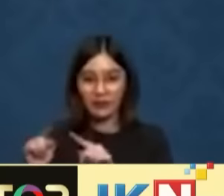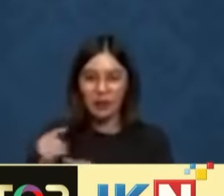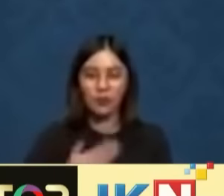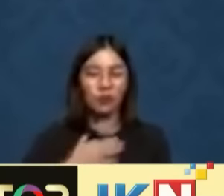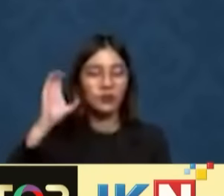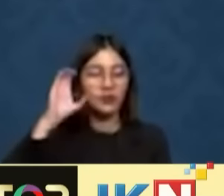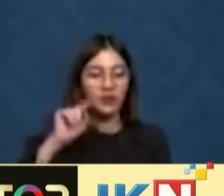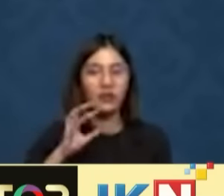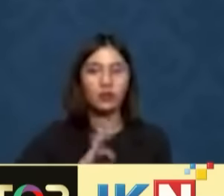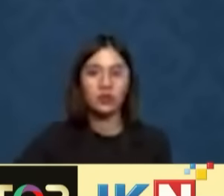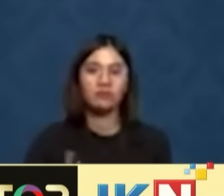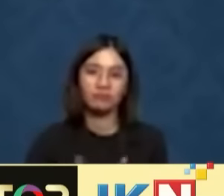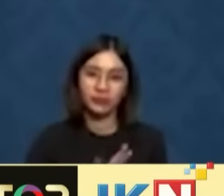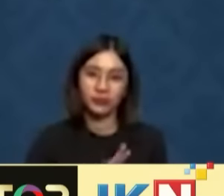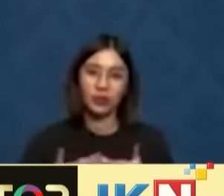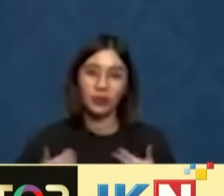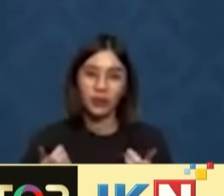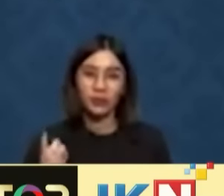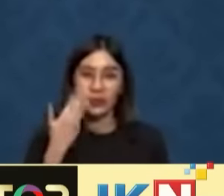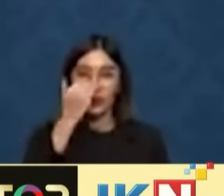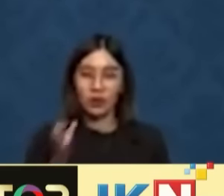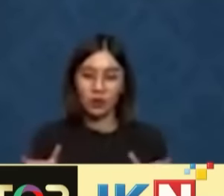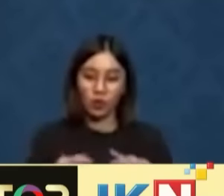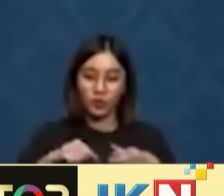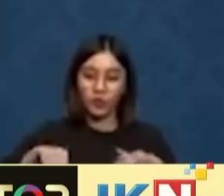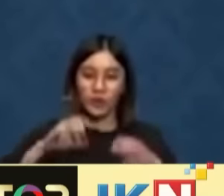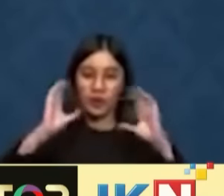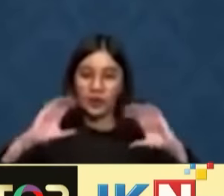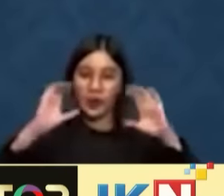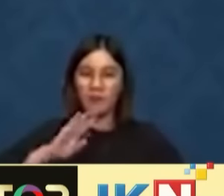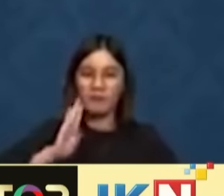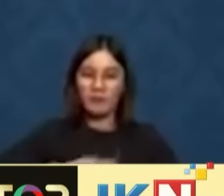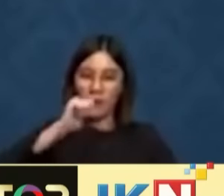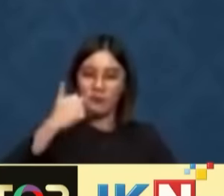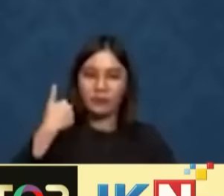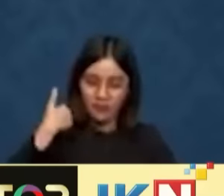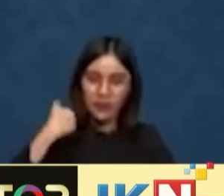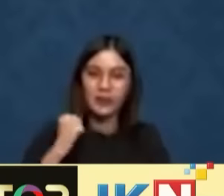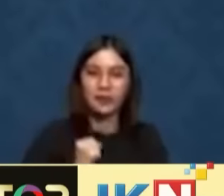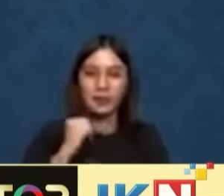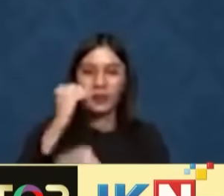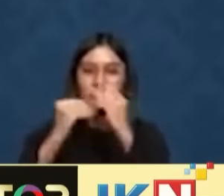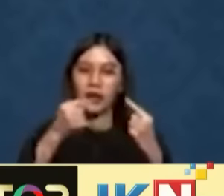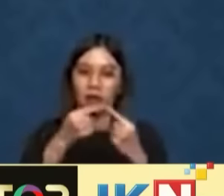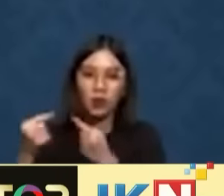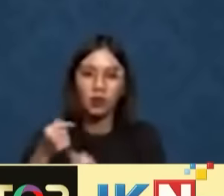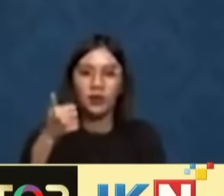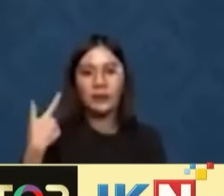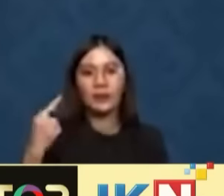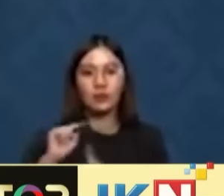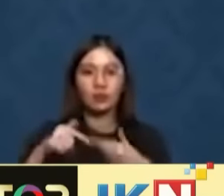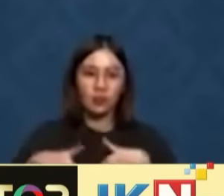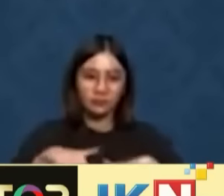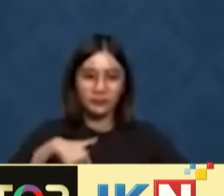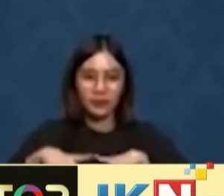ก็เป็นที่น่ายินดีนะครับเพราะว่ารัฐบาลชุดนี้ก็เป็นรัฐบาลมืออาชีพก็ดำเนินการต่อหลายๆโครงการที่เป็นประโยชน์กับพี่น้องประ